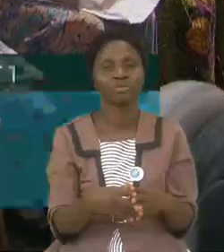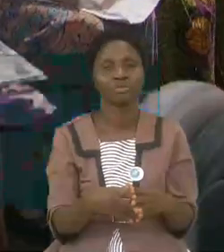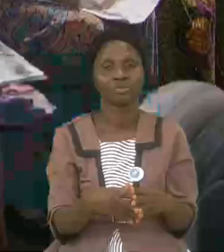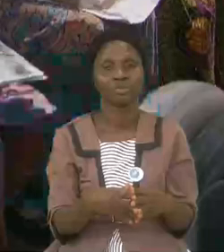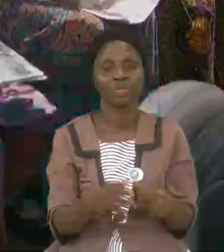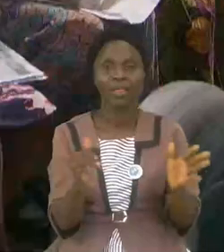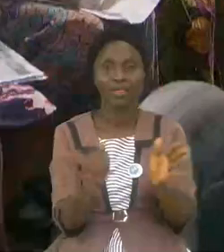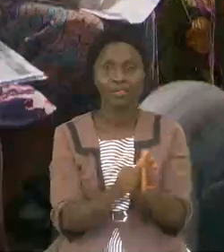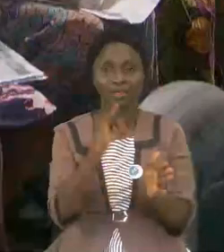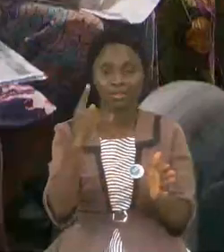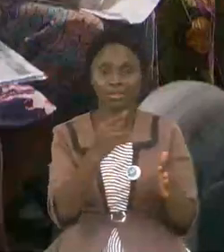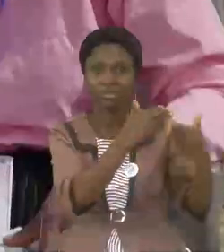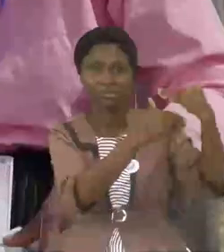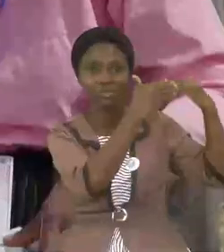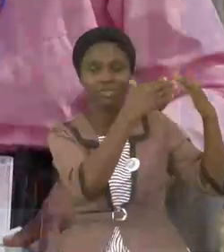que je fais.